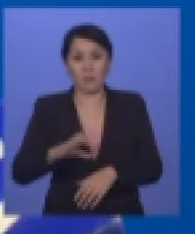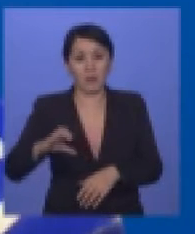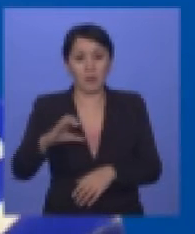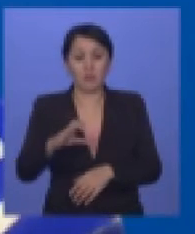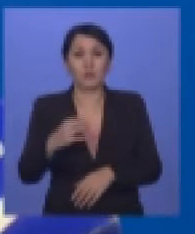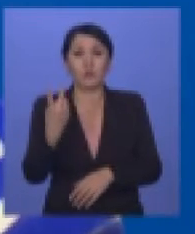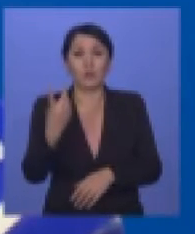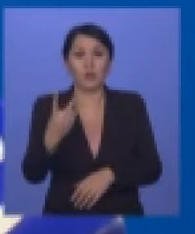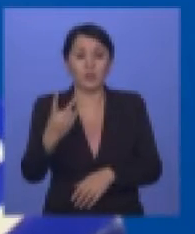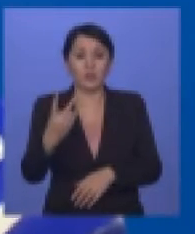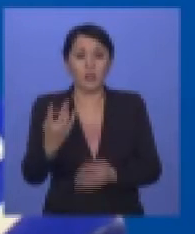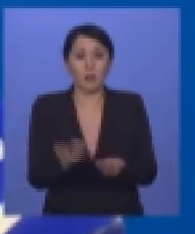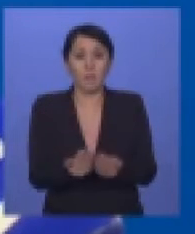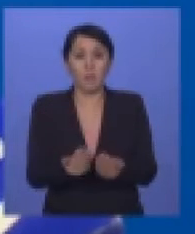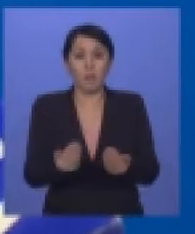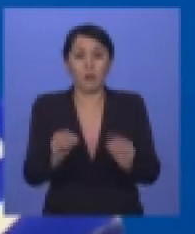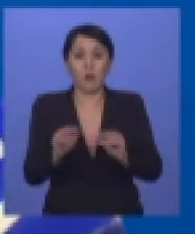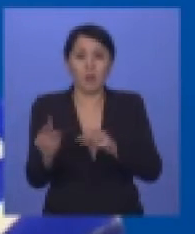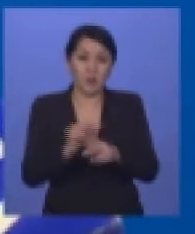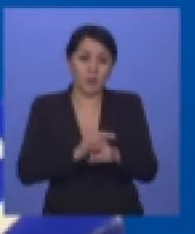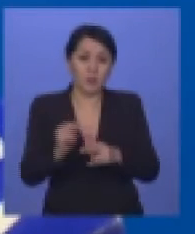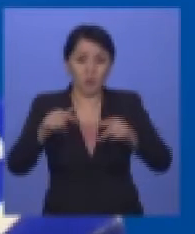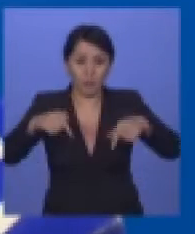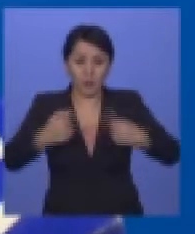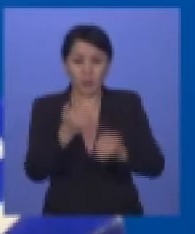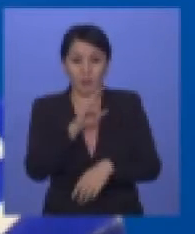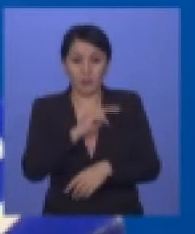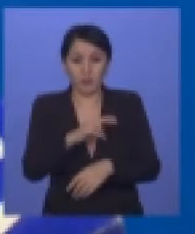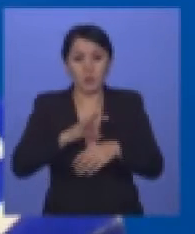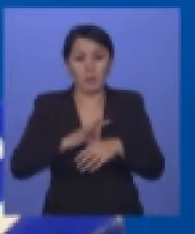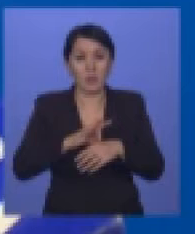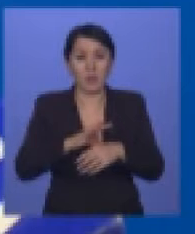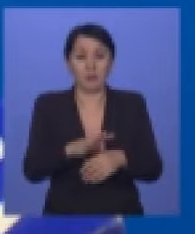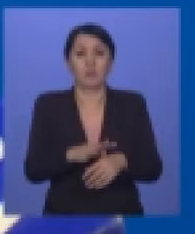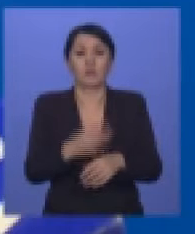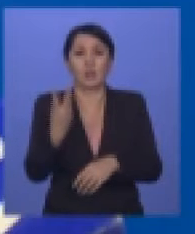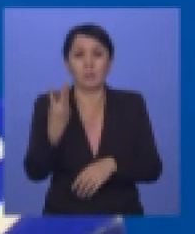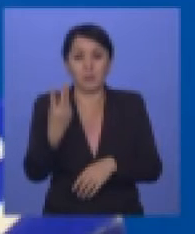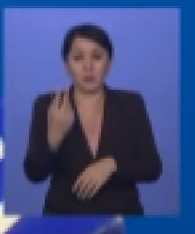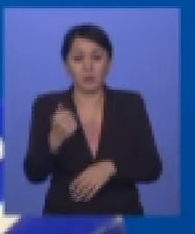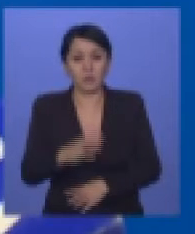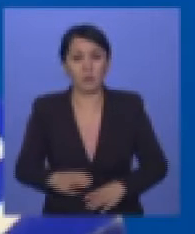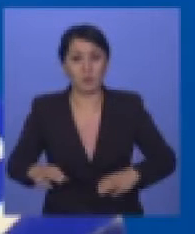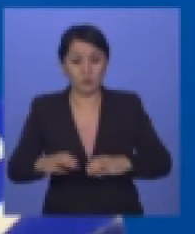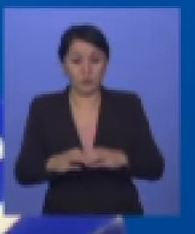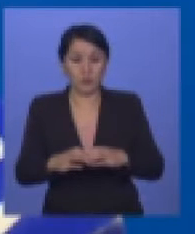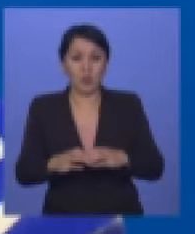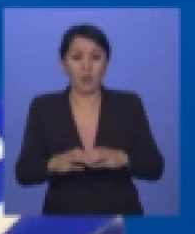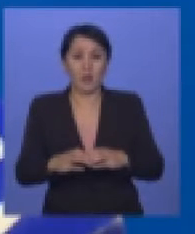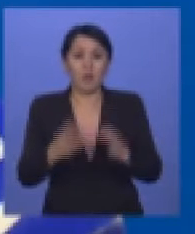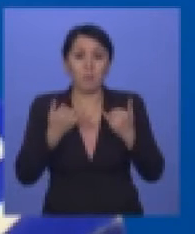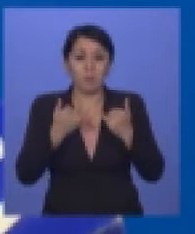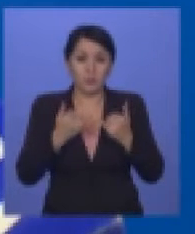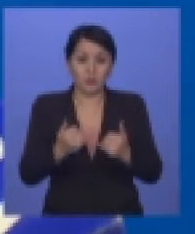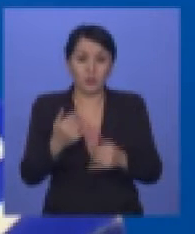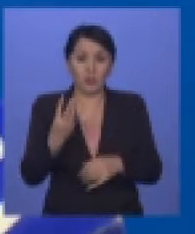қатар 2-ші жылыту электр орталығын жөндеу қалпына келтіру жұмыстары жалғасуда. Оған қаражатты акционерлер өздері бөлді. Бүгінгі таңда